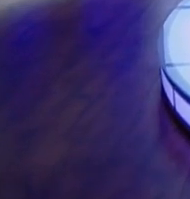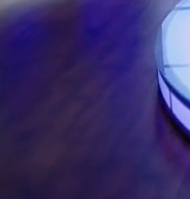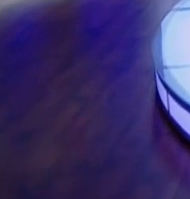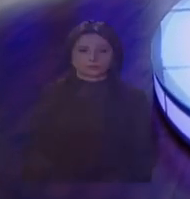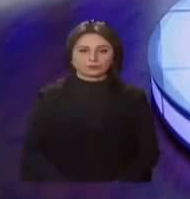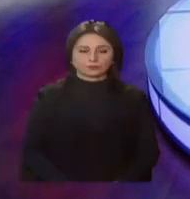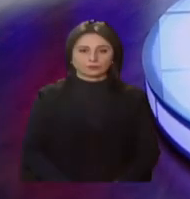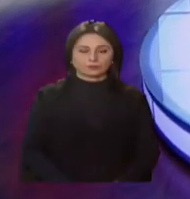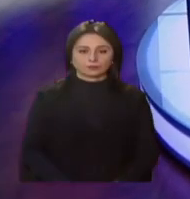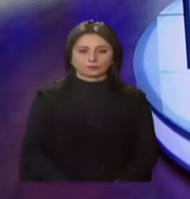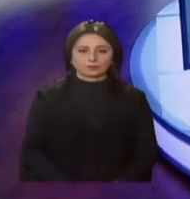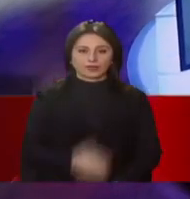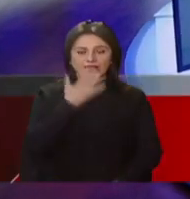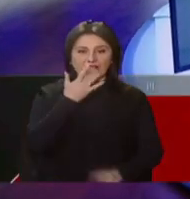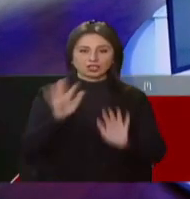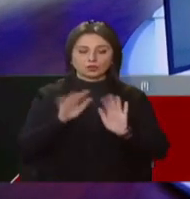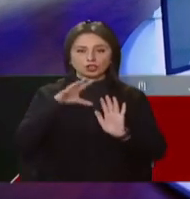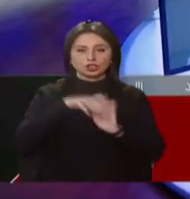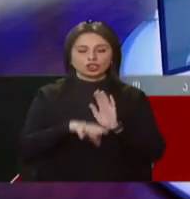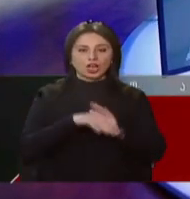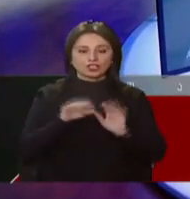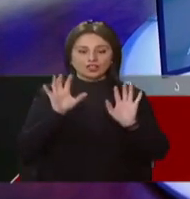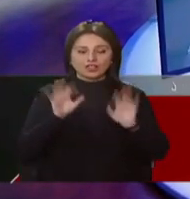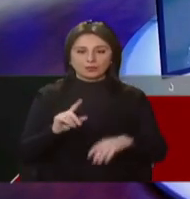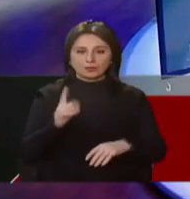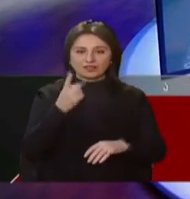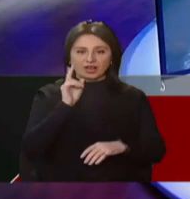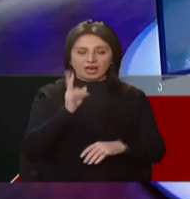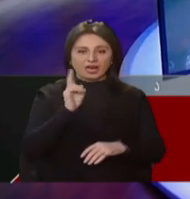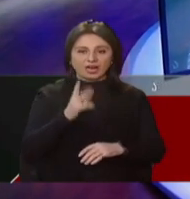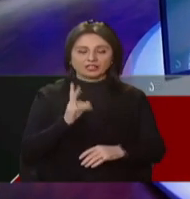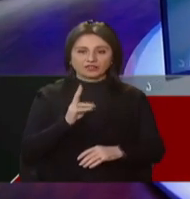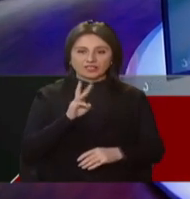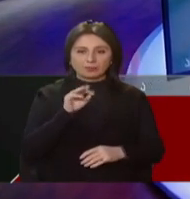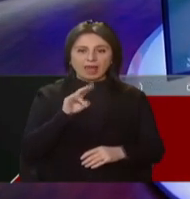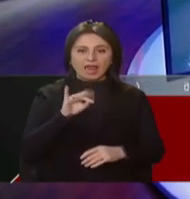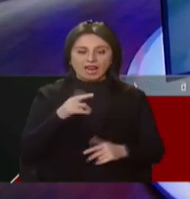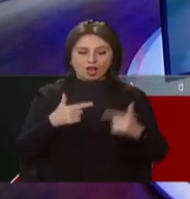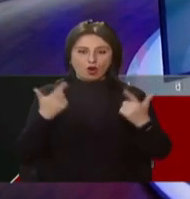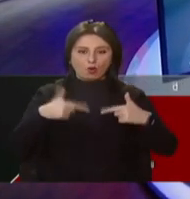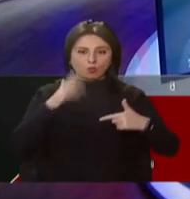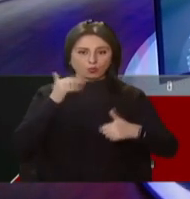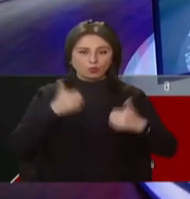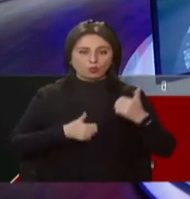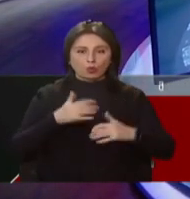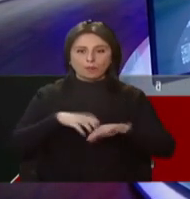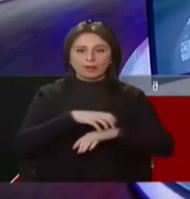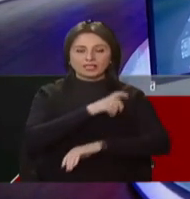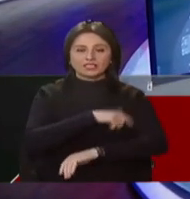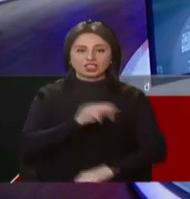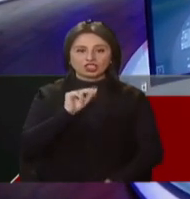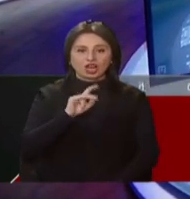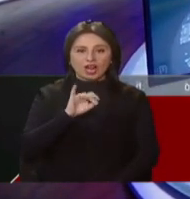ნაციონალური მოძრაობაში და არჩევნებისთვის ემზადება თავმჯდომარეობის პირველი კანდიდატი, რომელიც ნიკა მელიას კონკურენციას გაუწევს პარტიის წევრი